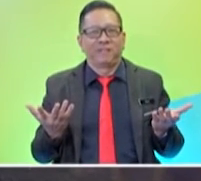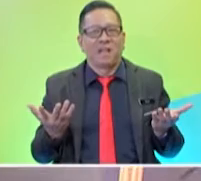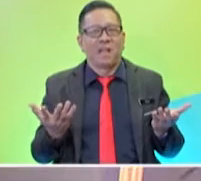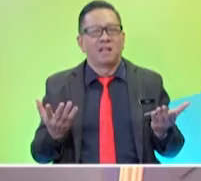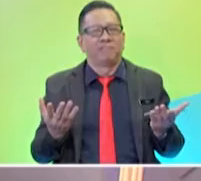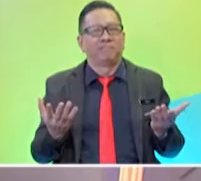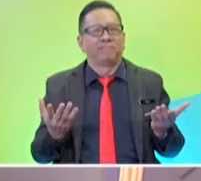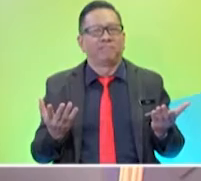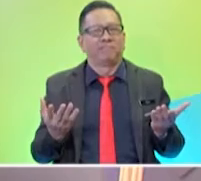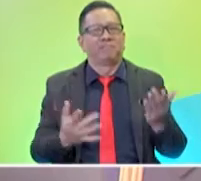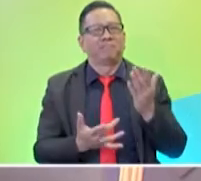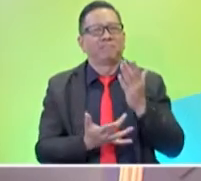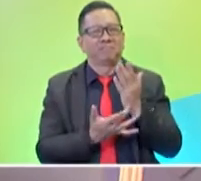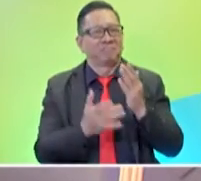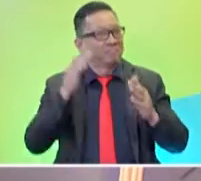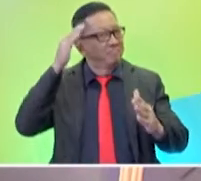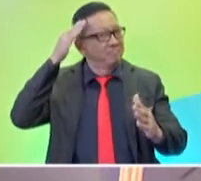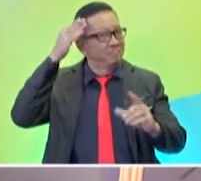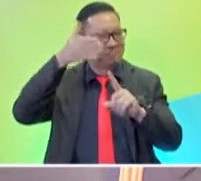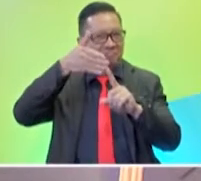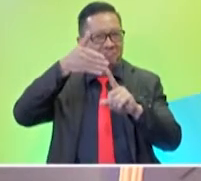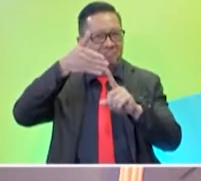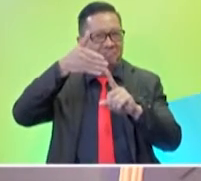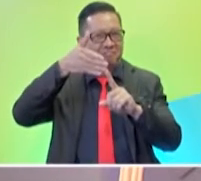Tetapi berfokuskan tentang